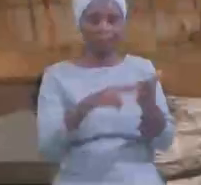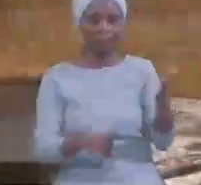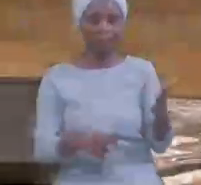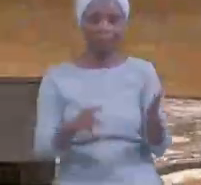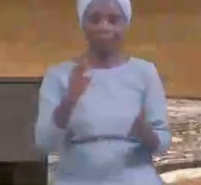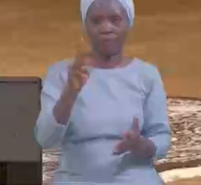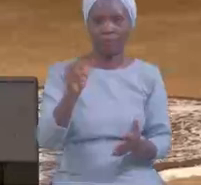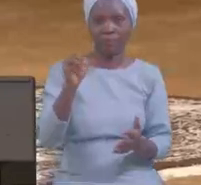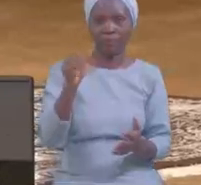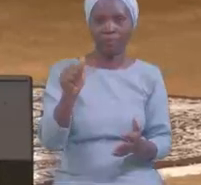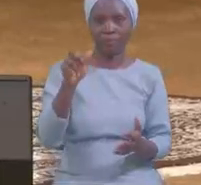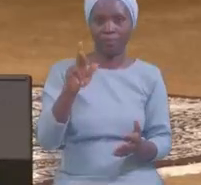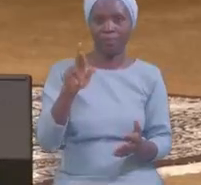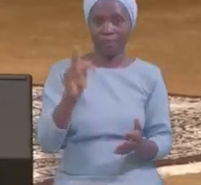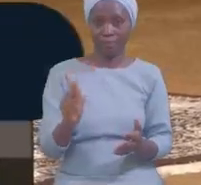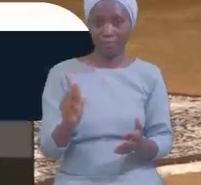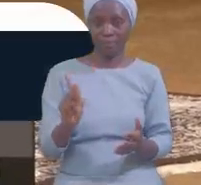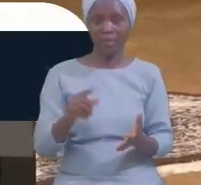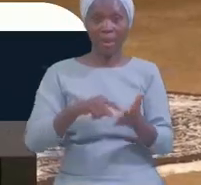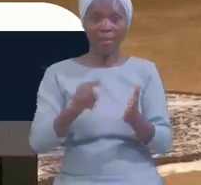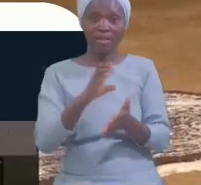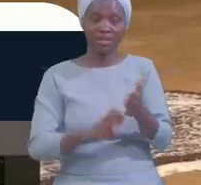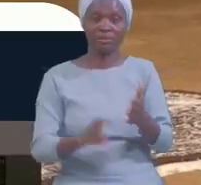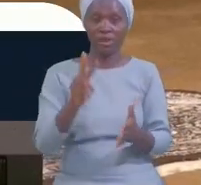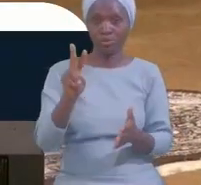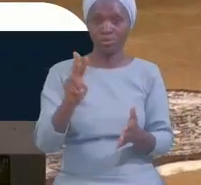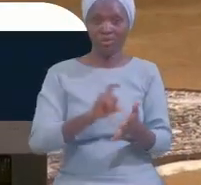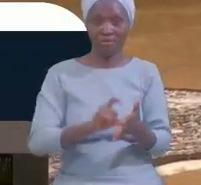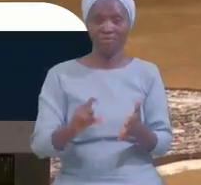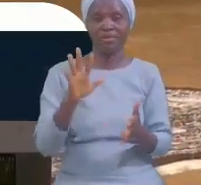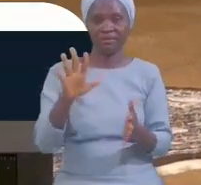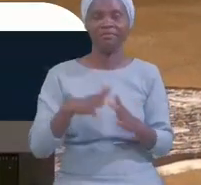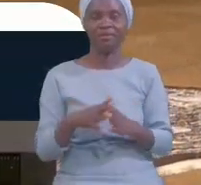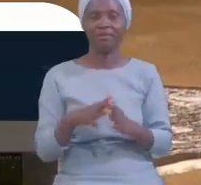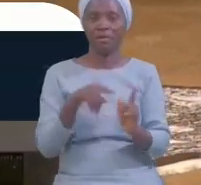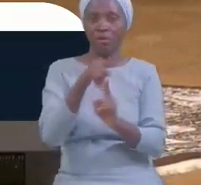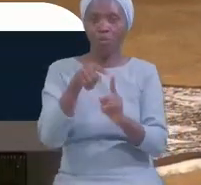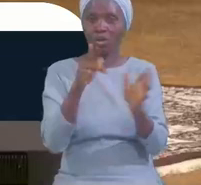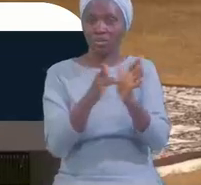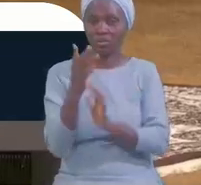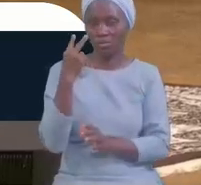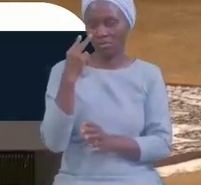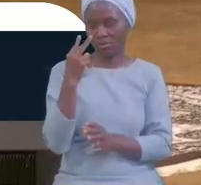Marc au chapitre 2. J'ai lu le verset 5. Jacques 2, verset 5.